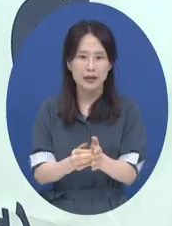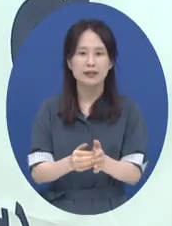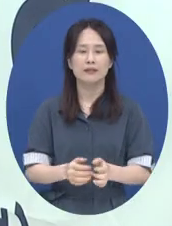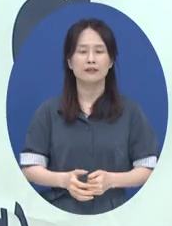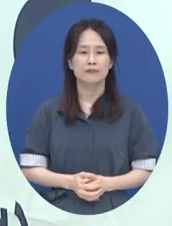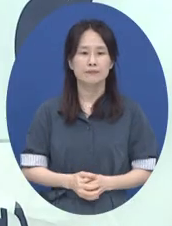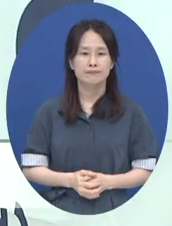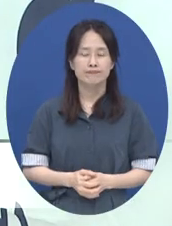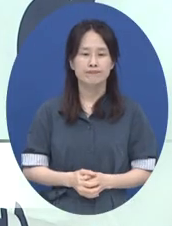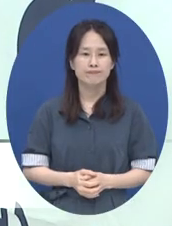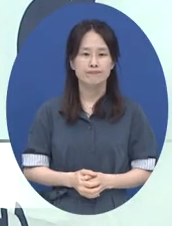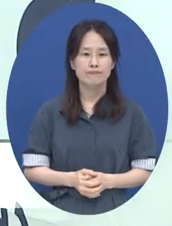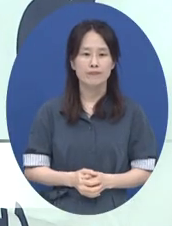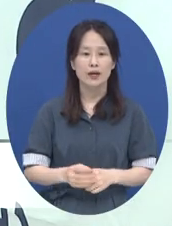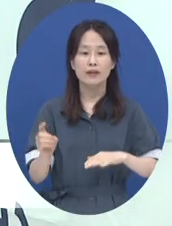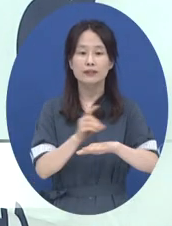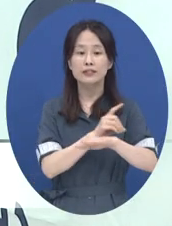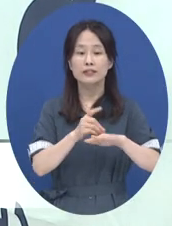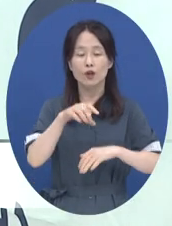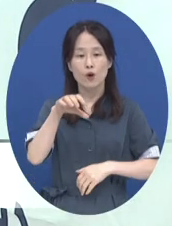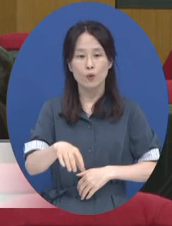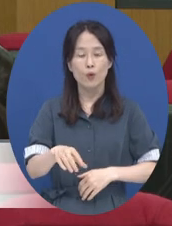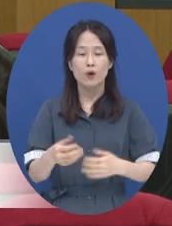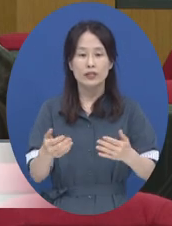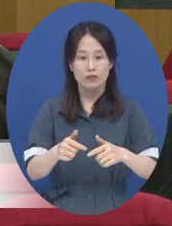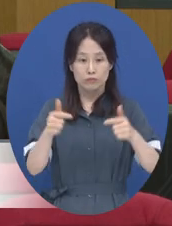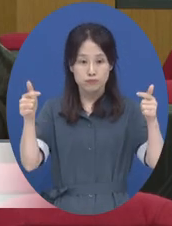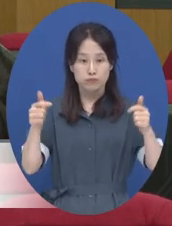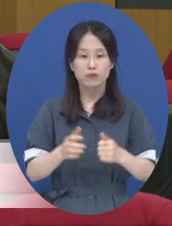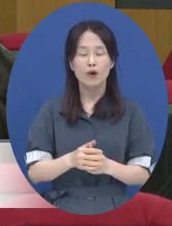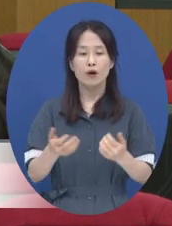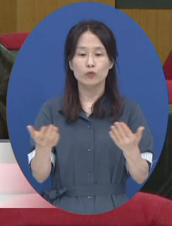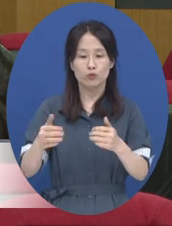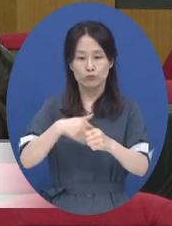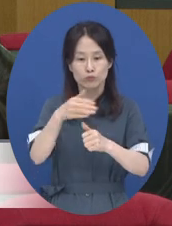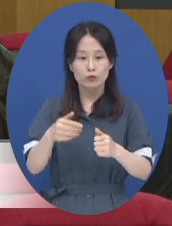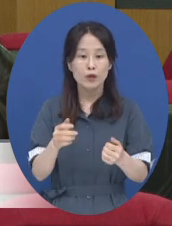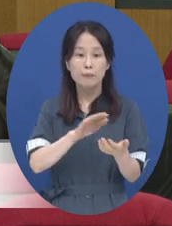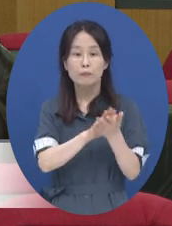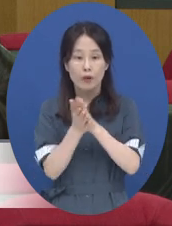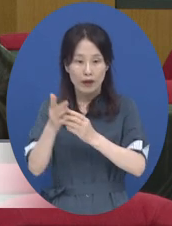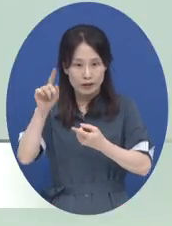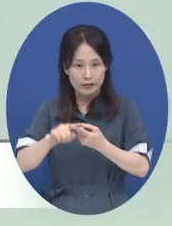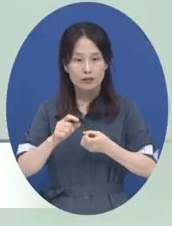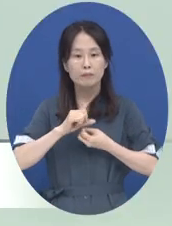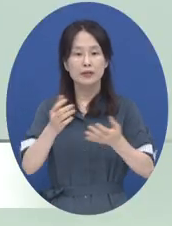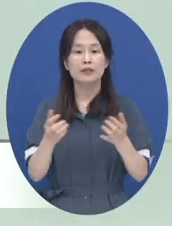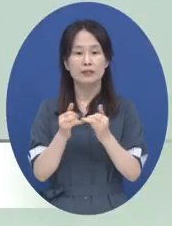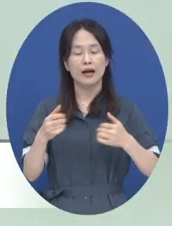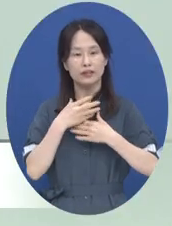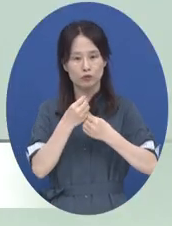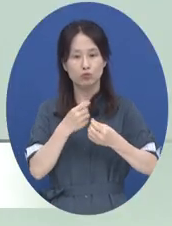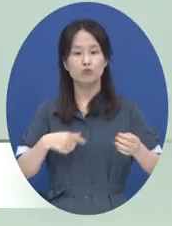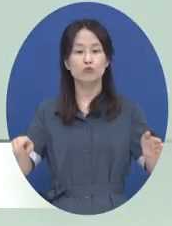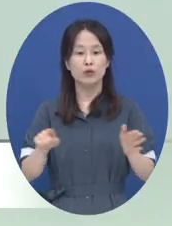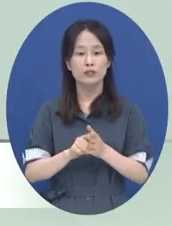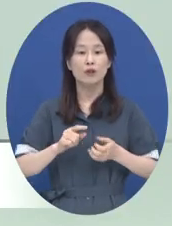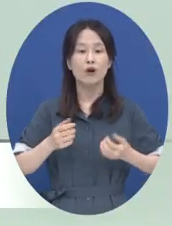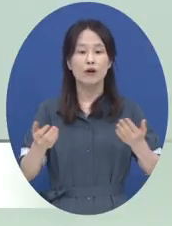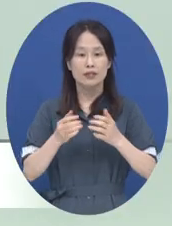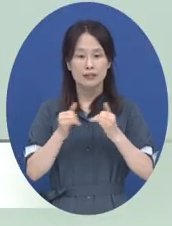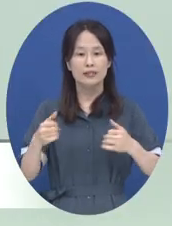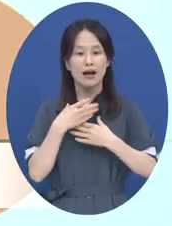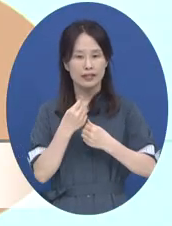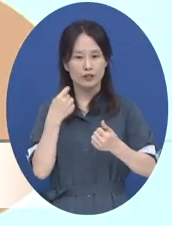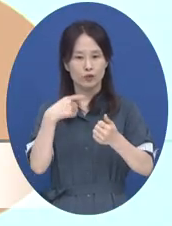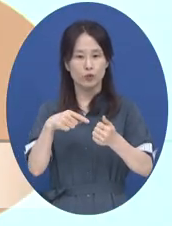됐습니다. 경기도는 디지털 플랫폼 노동 확산과 노동 환경 변화에 따른 배달 노동자들의 안전을 위해 배달 노동자 안전